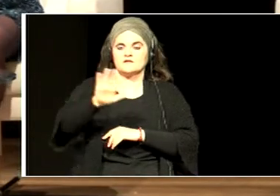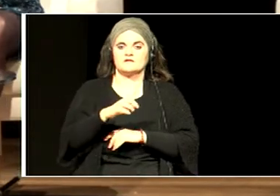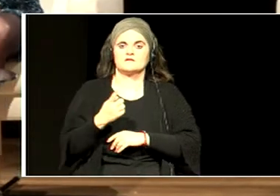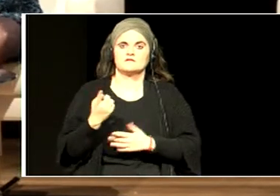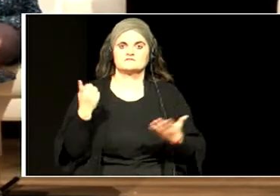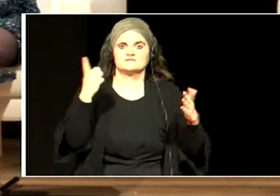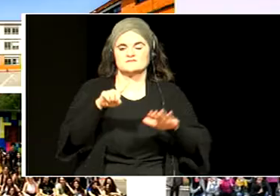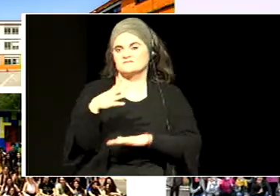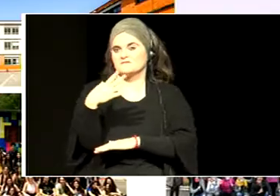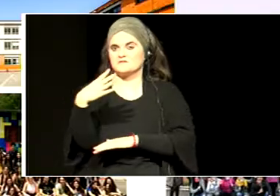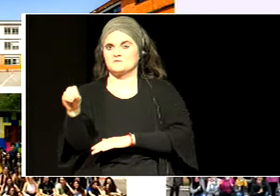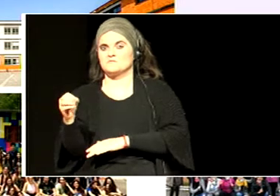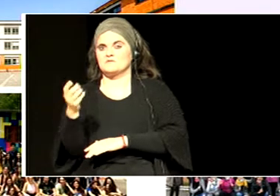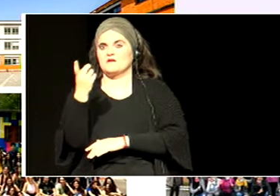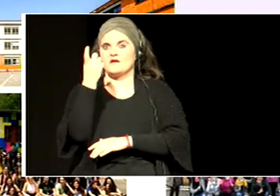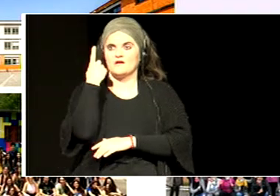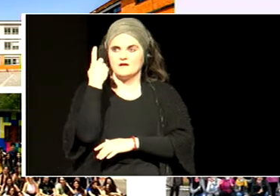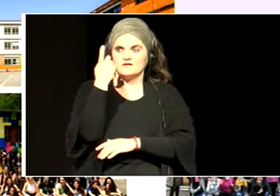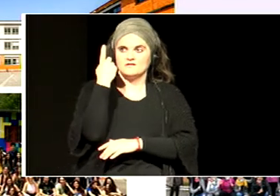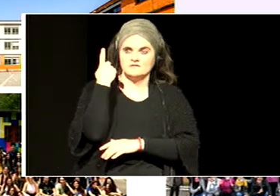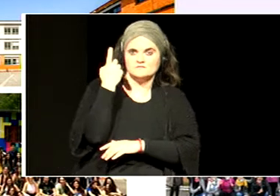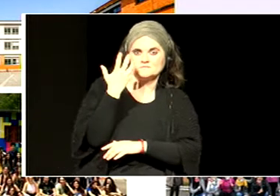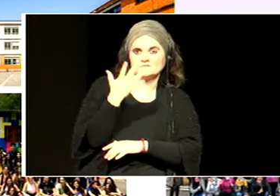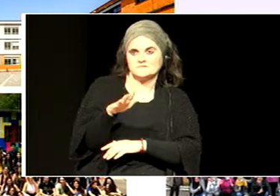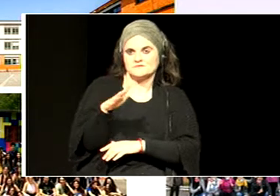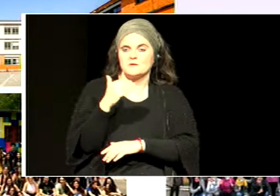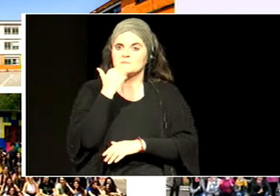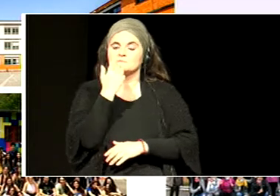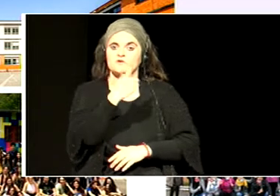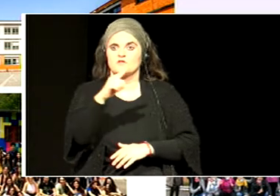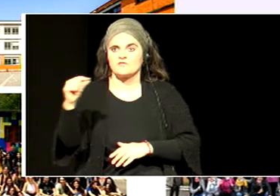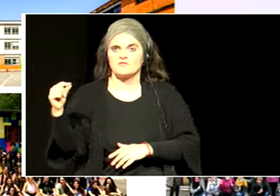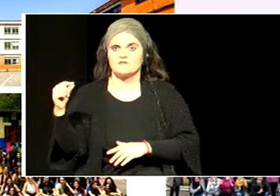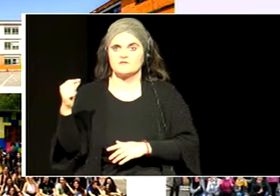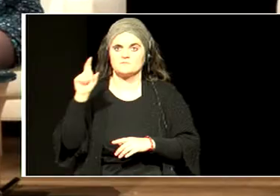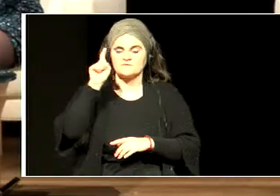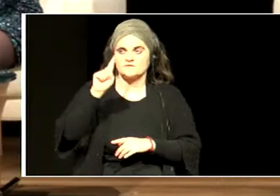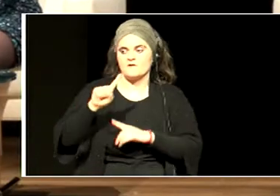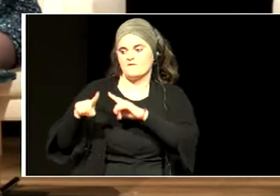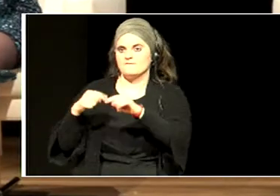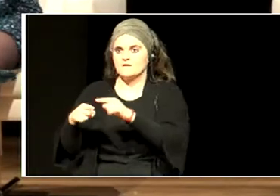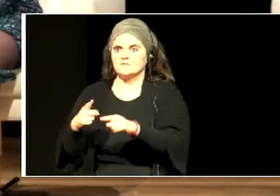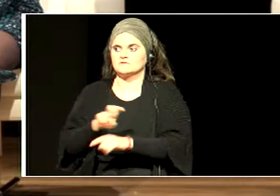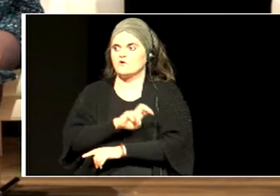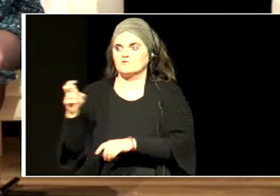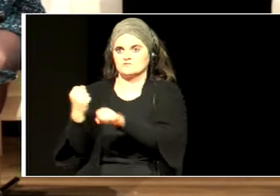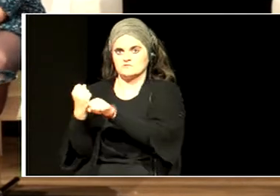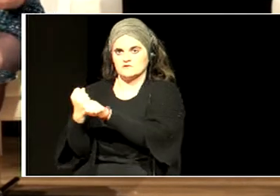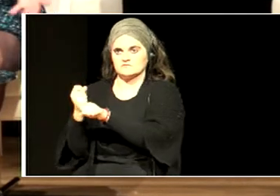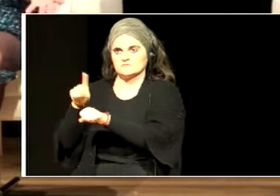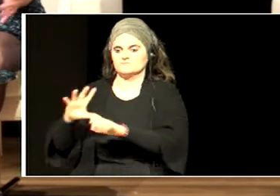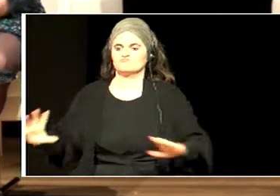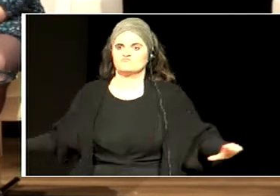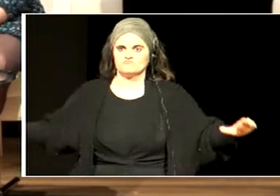650 inguruko ikasle, iaia 100 irakasle, familiak, beste motako langileak. Orduan, bueno,